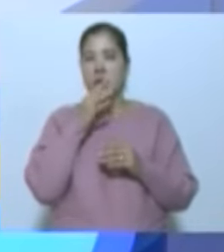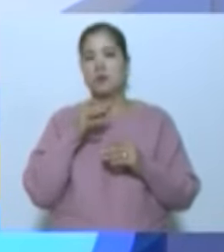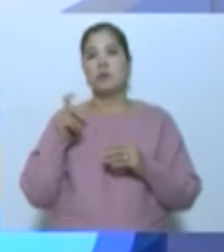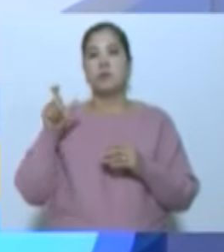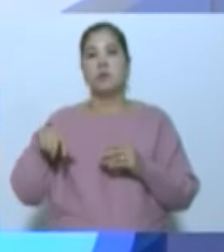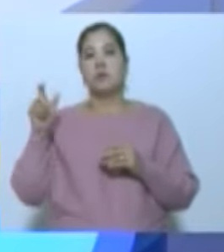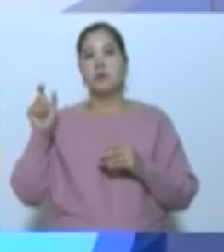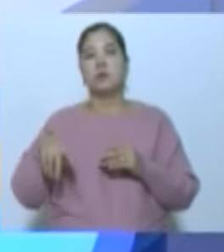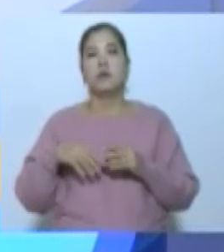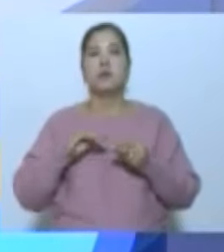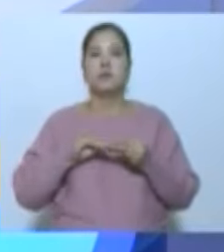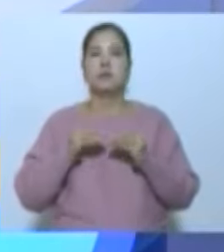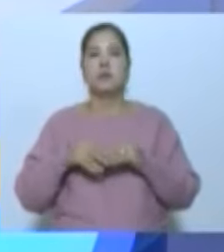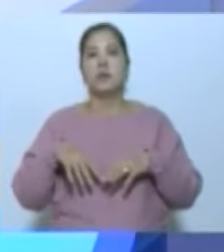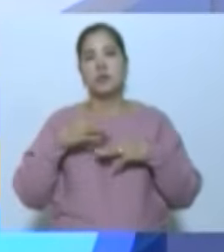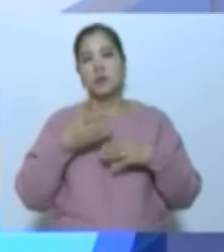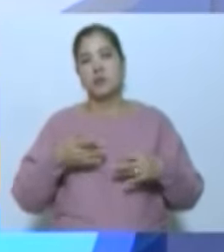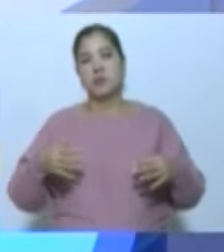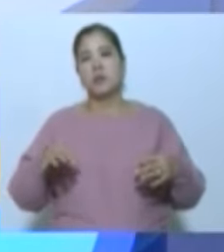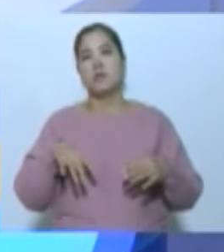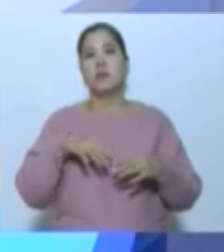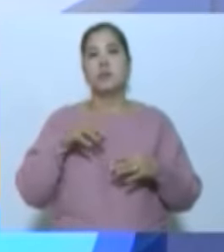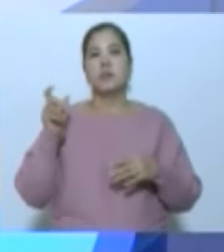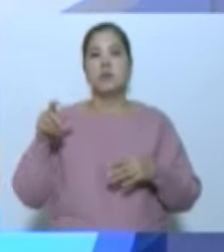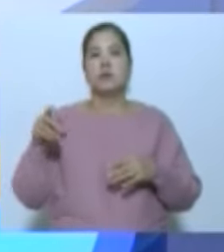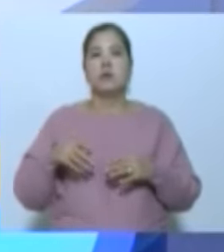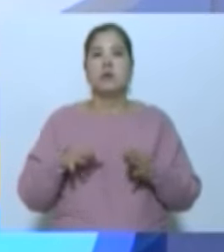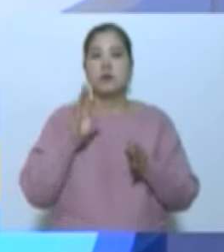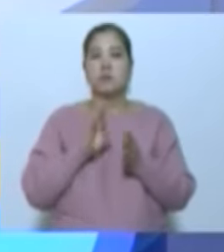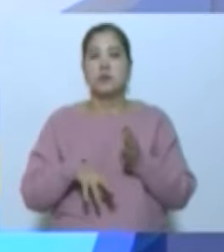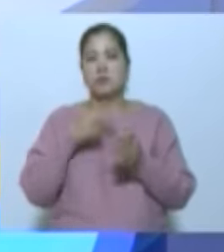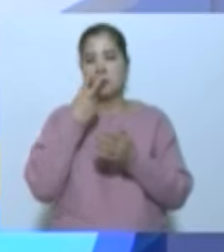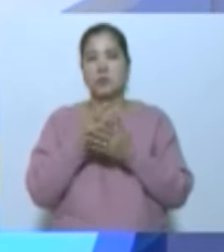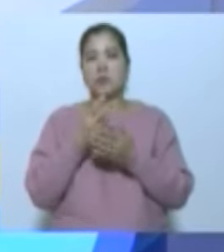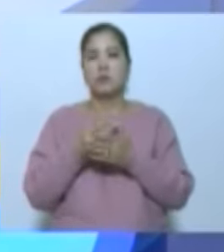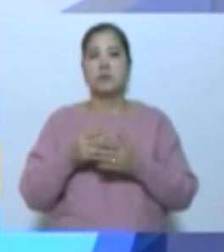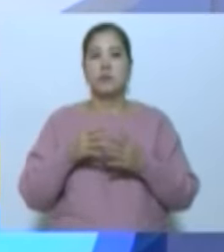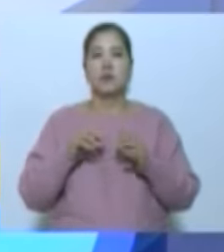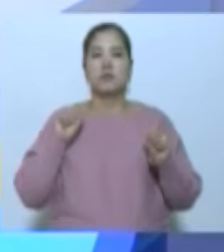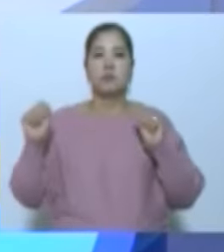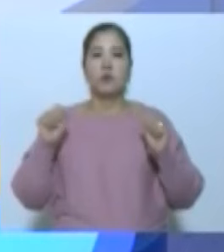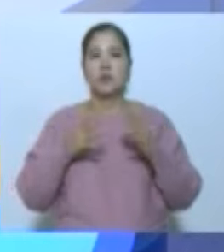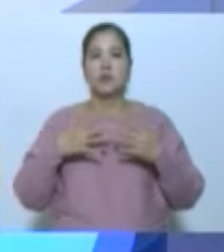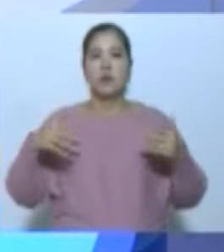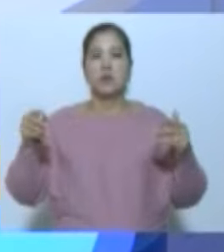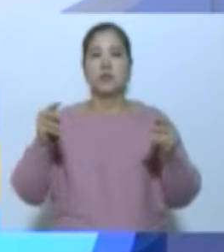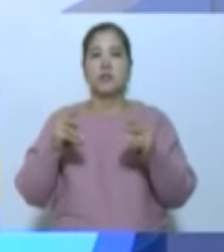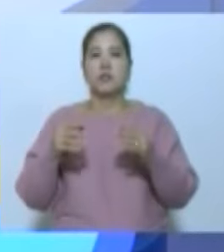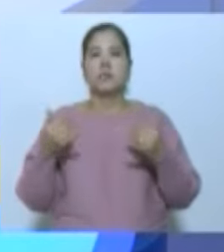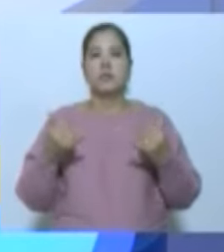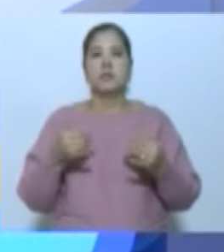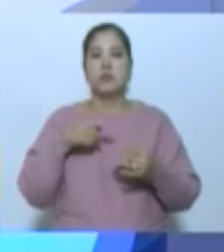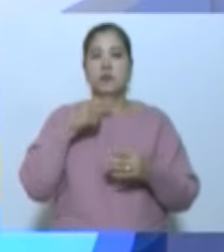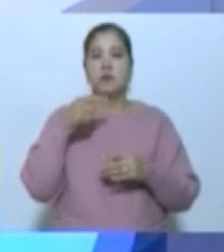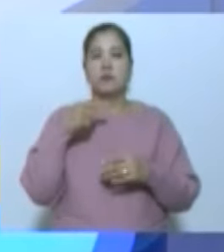не могут решить несколько лет. Подъездные дороги, оставшиеся без присмотра спортзал и проблемы зыбучих песков. Сельчане говорят, что о нуждах